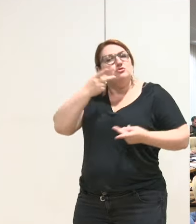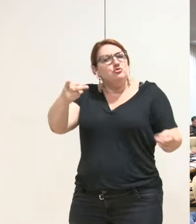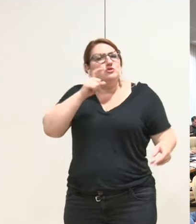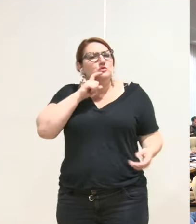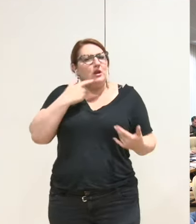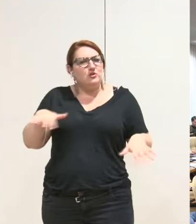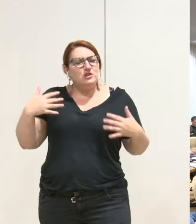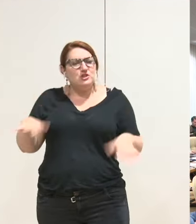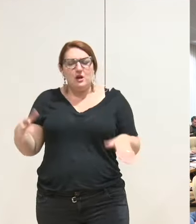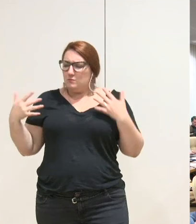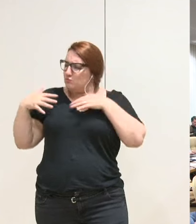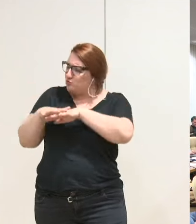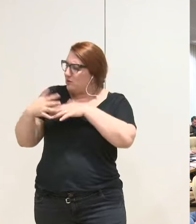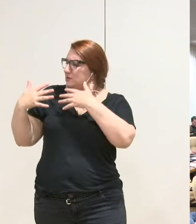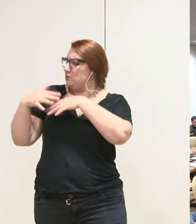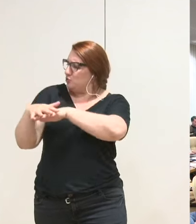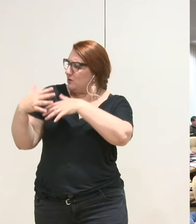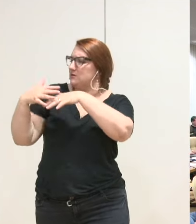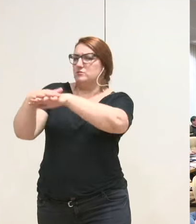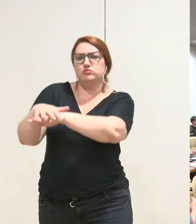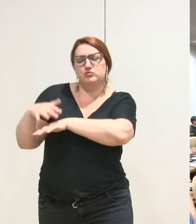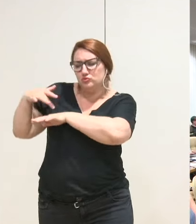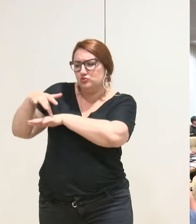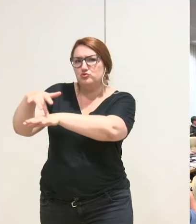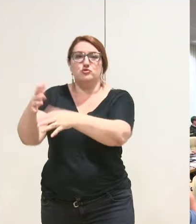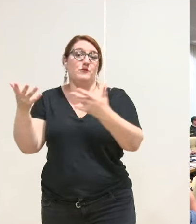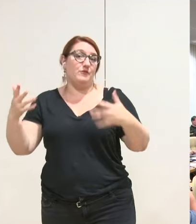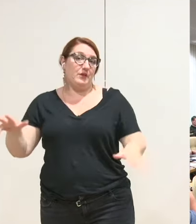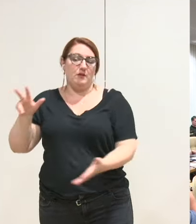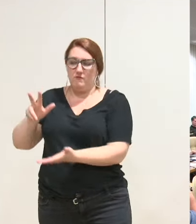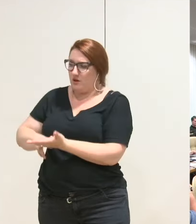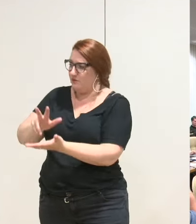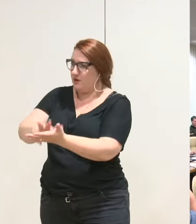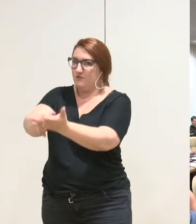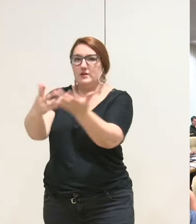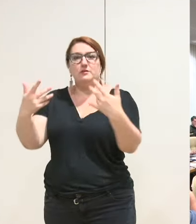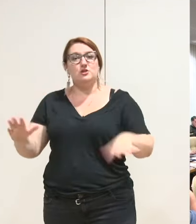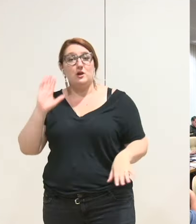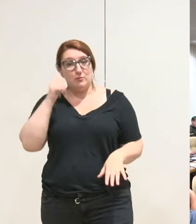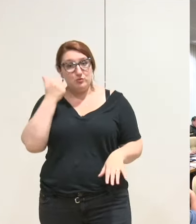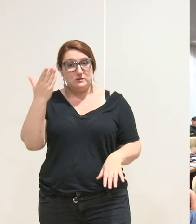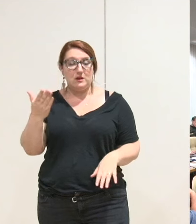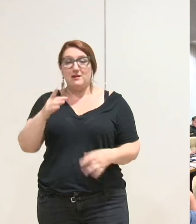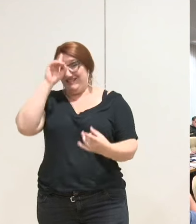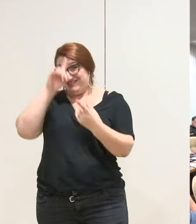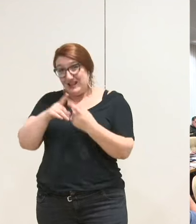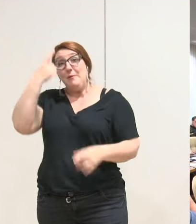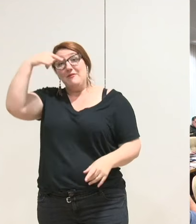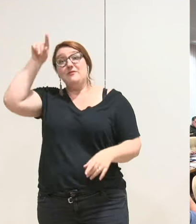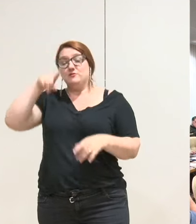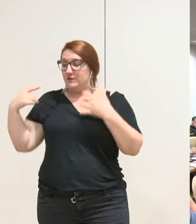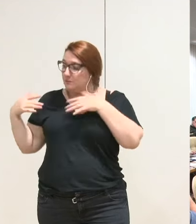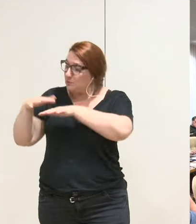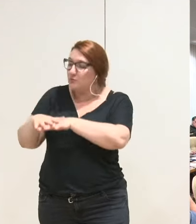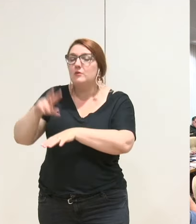certain nombre de mutualisation entre la ville et la métropole donc il est déjà intéressant sur cette première démarche de mutualisation même si elle avait